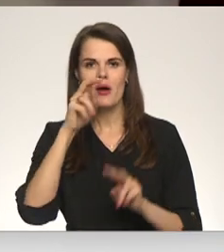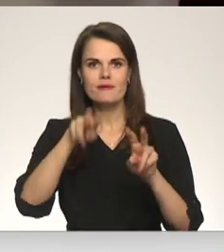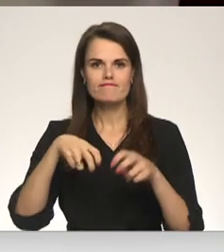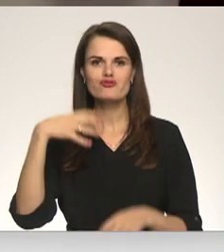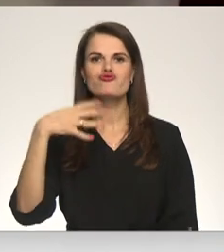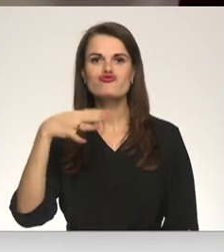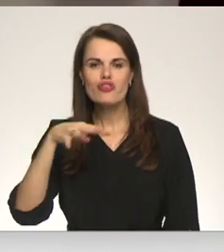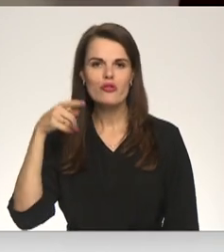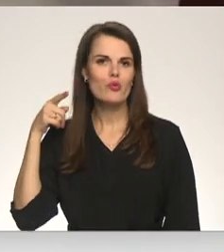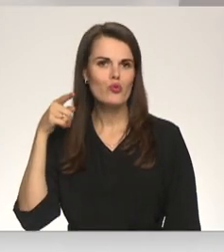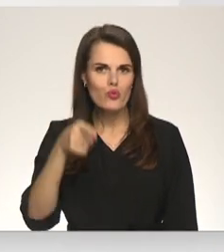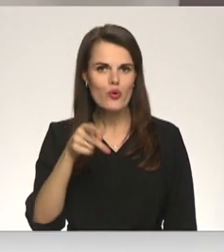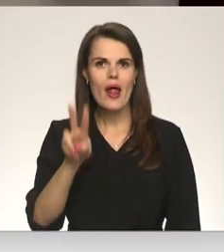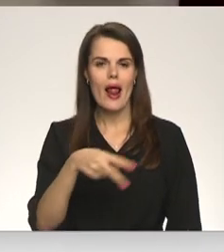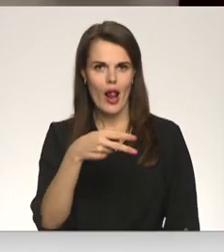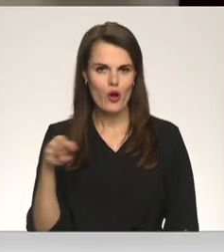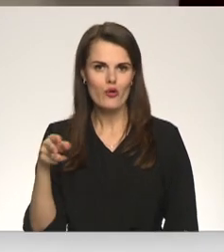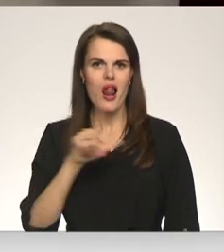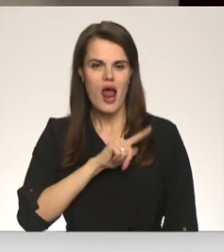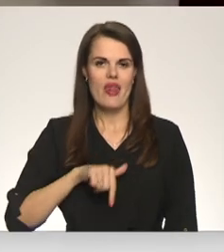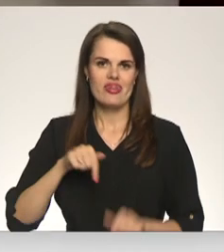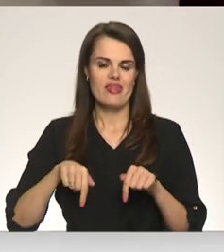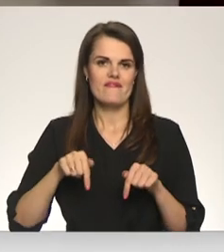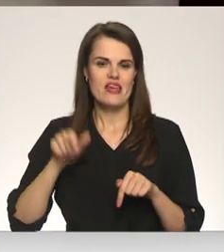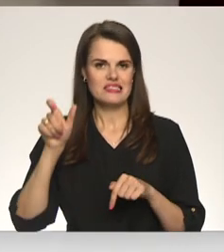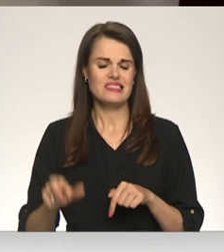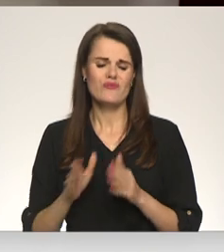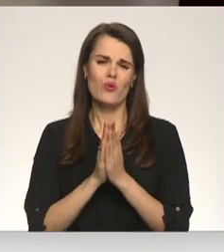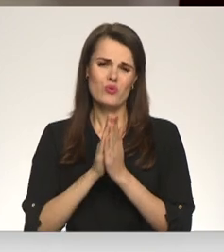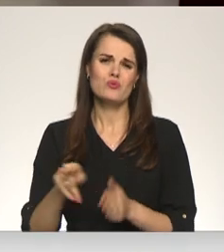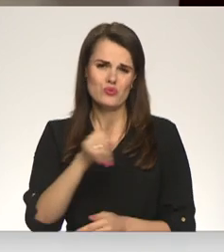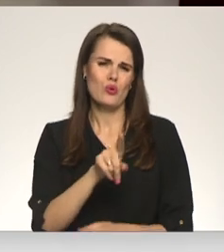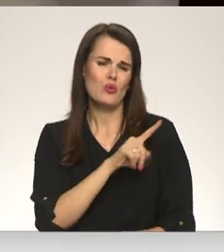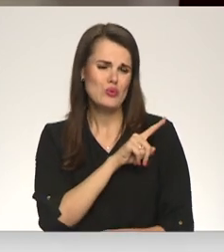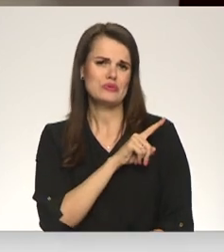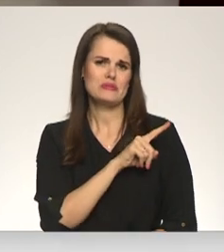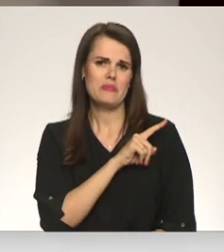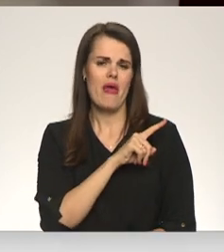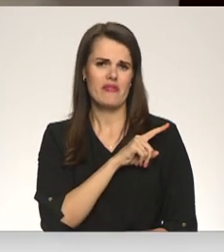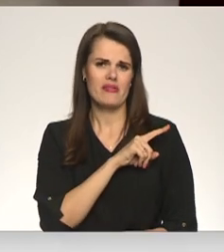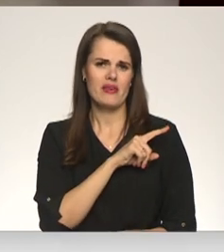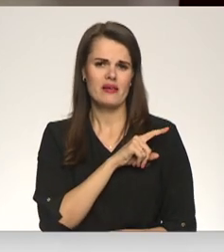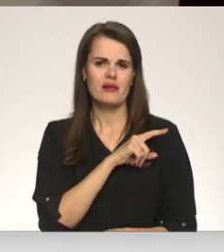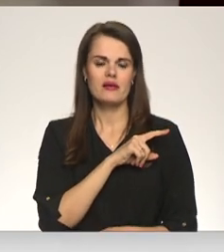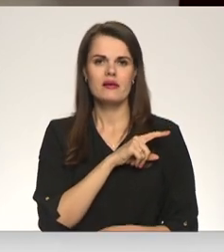40 tūkstoši eiro Latvijas iedzīvotāji. Esiet ļoti uzmanīgi. Nav